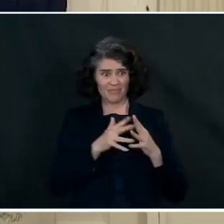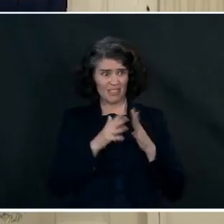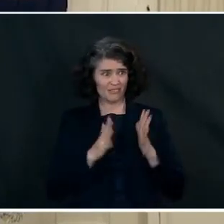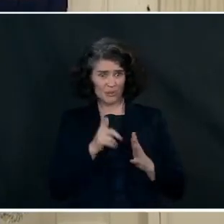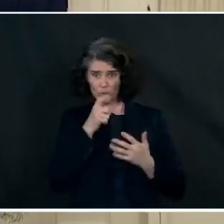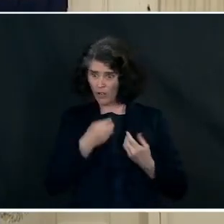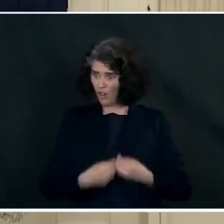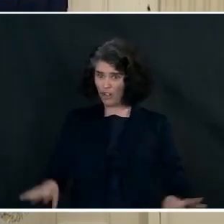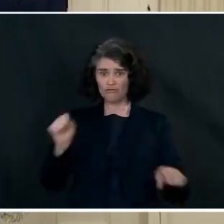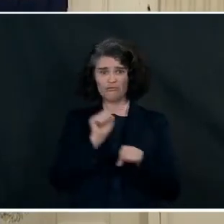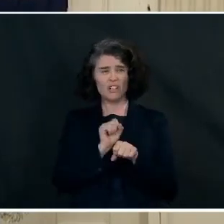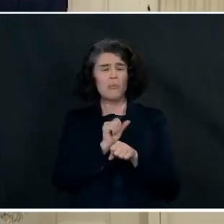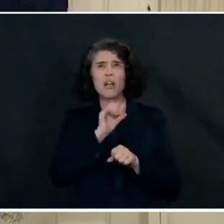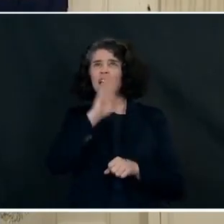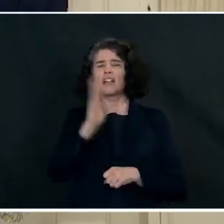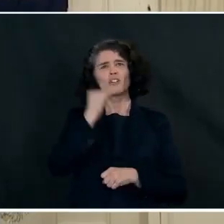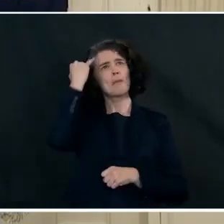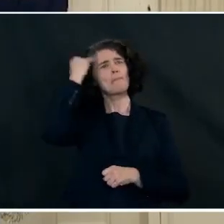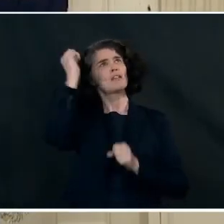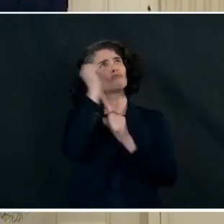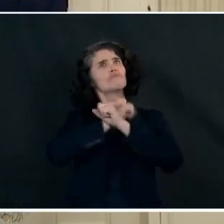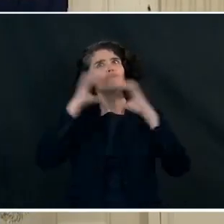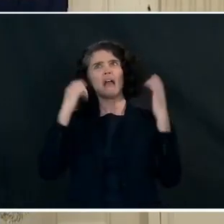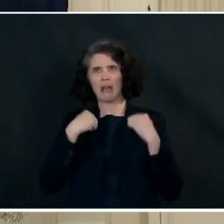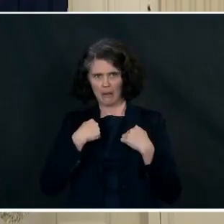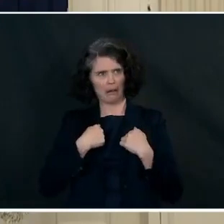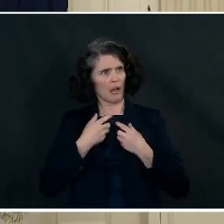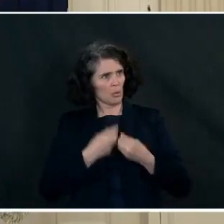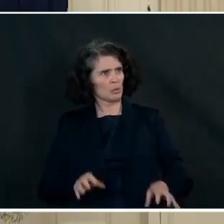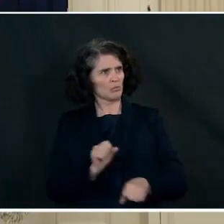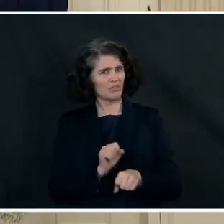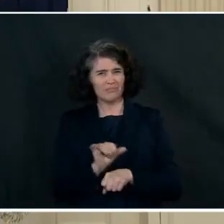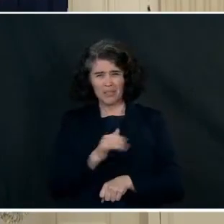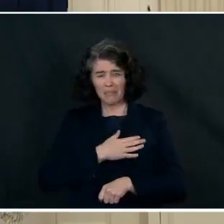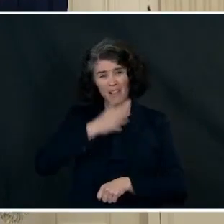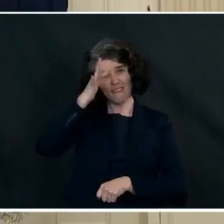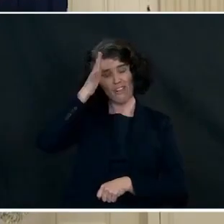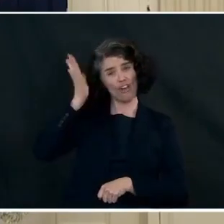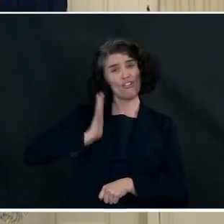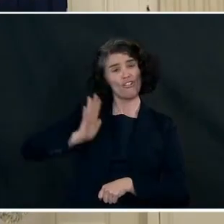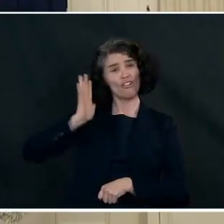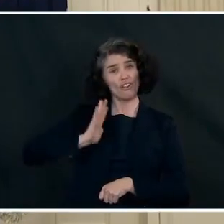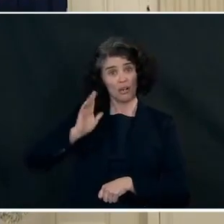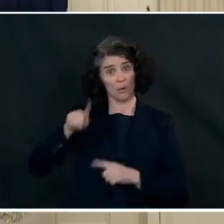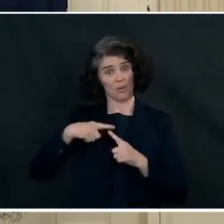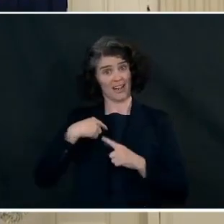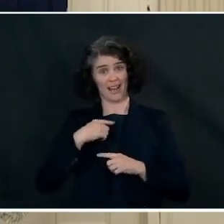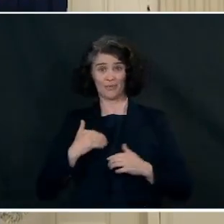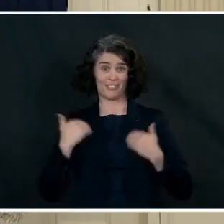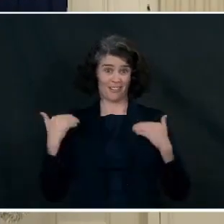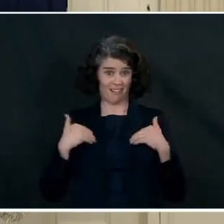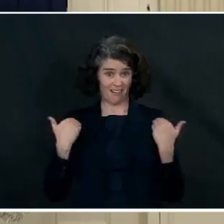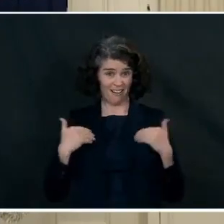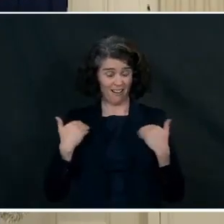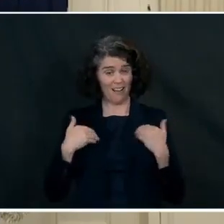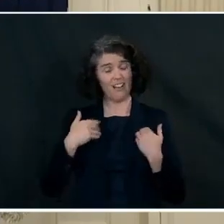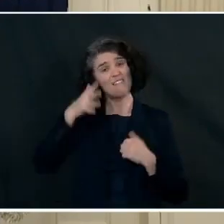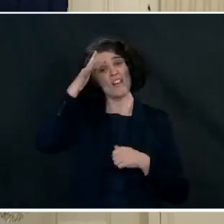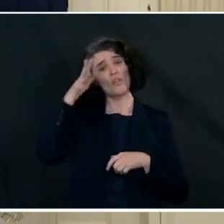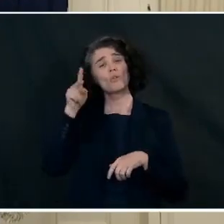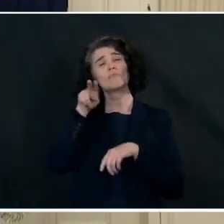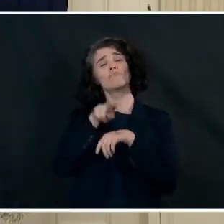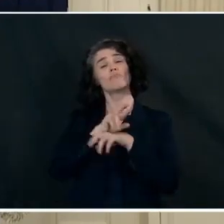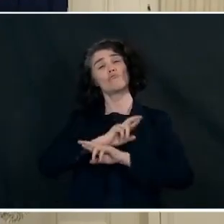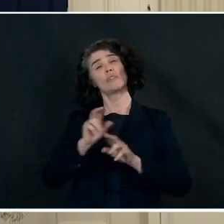hükümetin olma olasılığı çok düşük ifadesini kullandık yeni yıllık işgalden sonra Afganistan'da daha fazla kalmanın